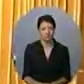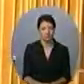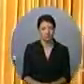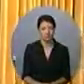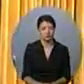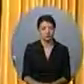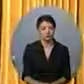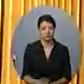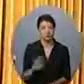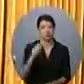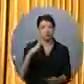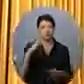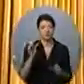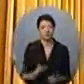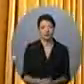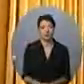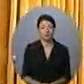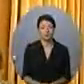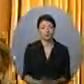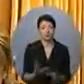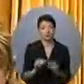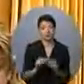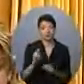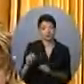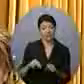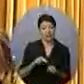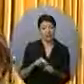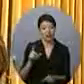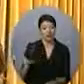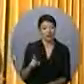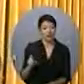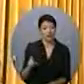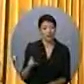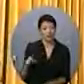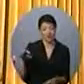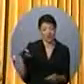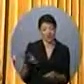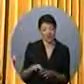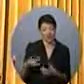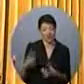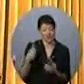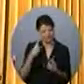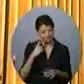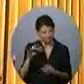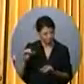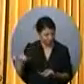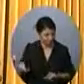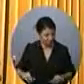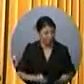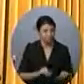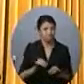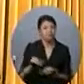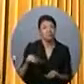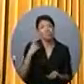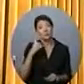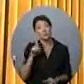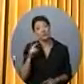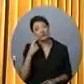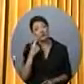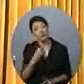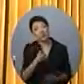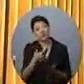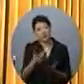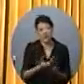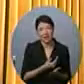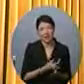Monsieur le Président, l'Assemblée nationale du Québec a voté à l'unanimité pour que ce gouvernement conserve les données